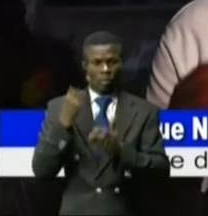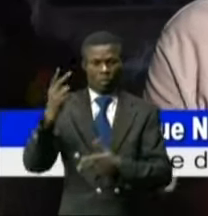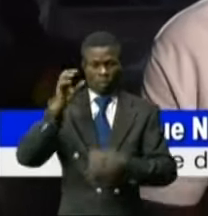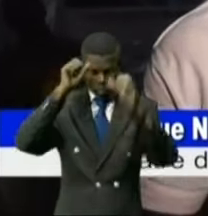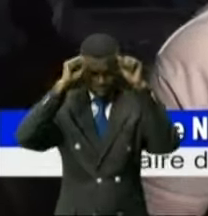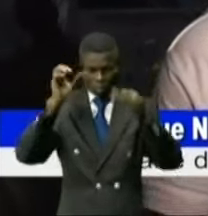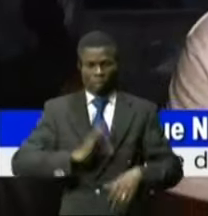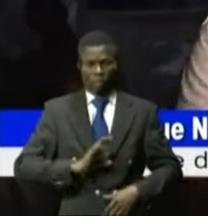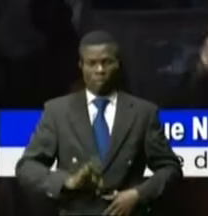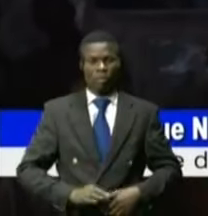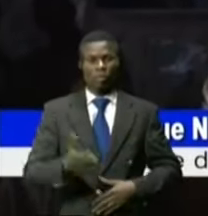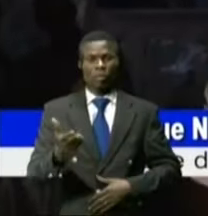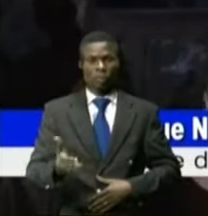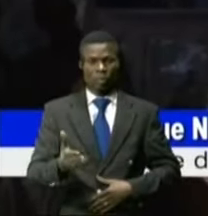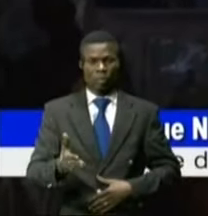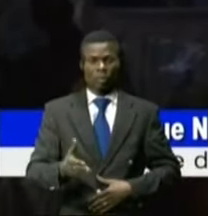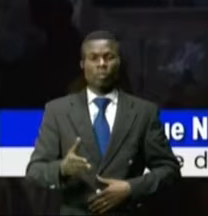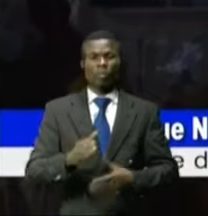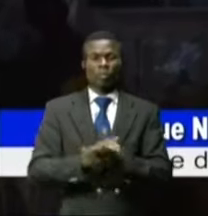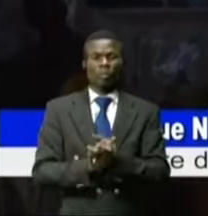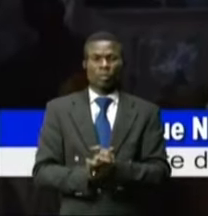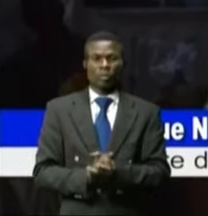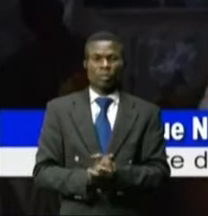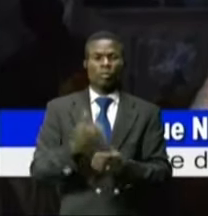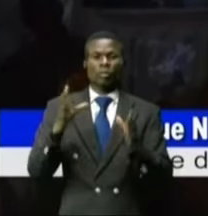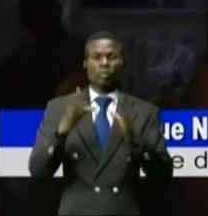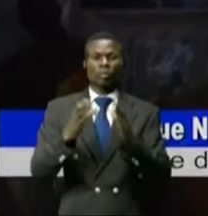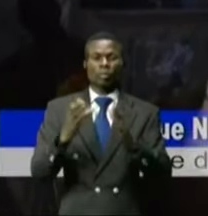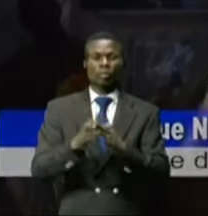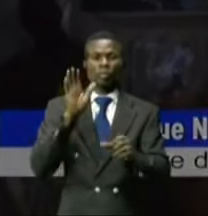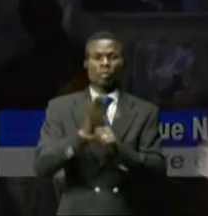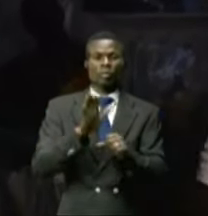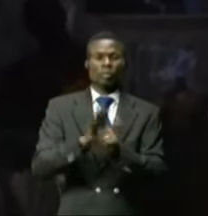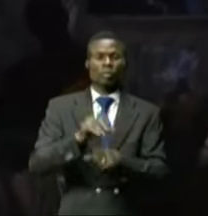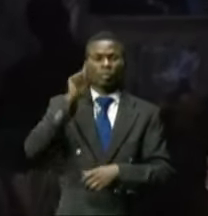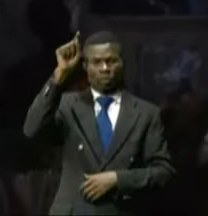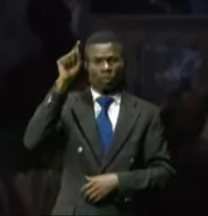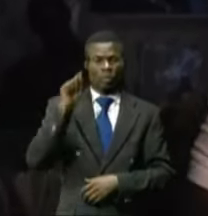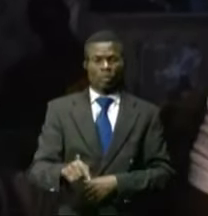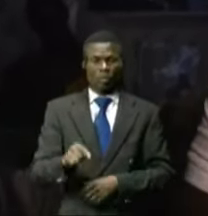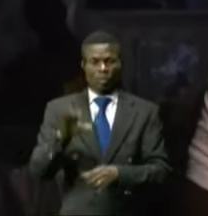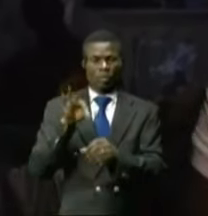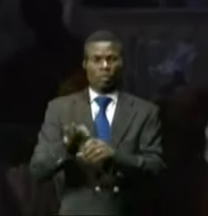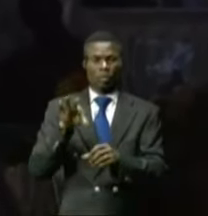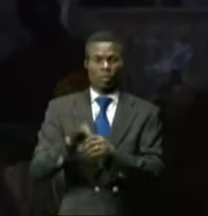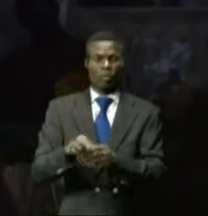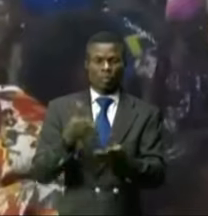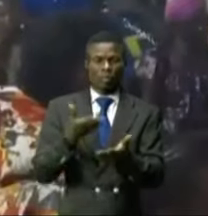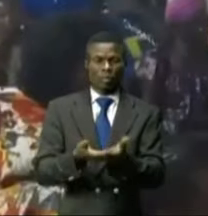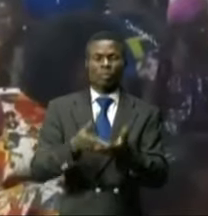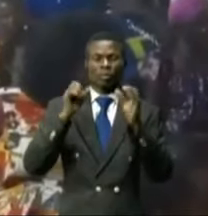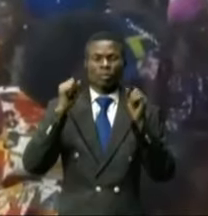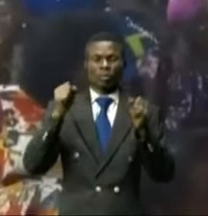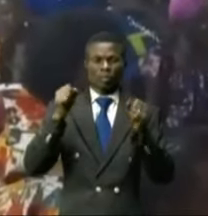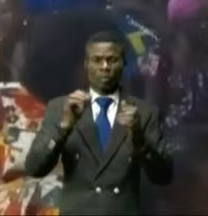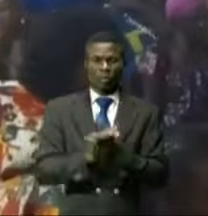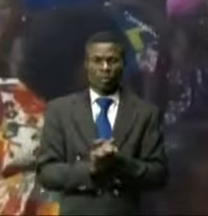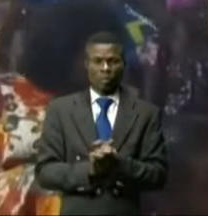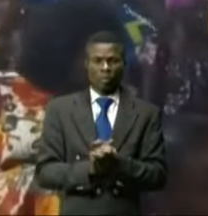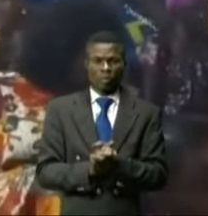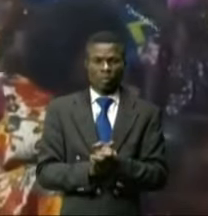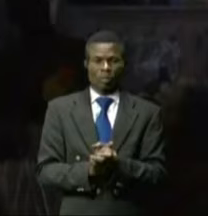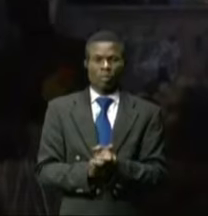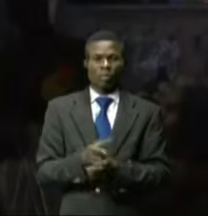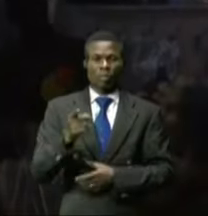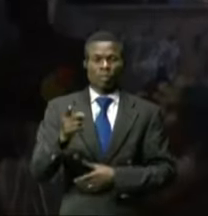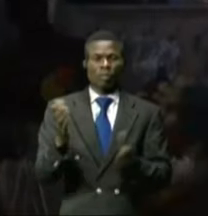Antoine Tshisekedi Tshilombo avec le maximum de voix possibles. Poursuivant, Dominique